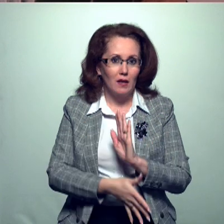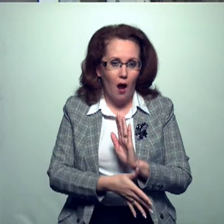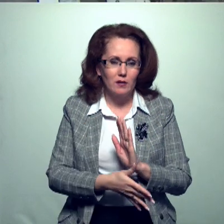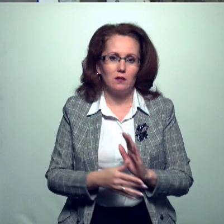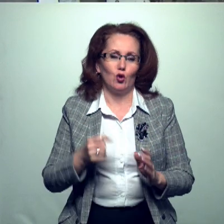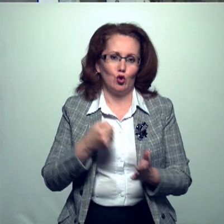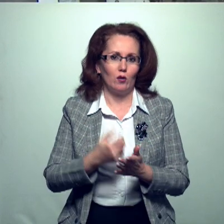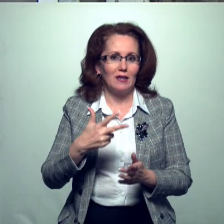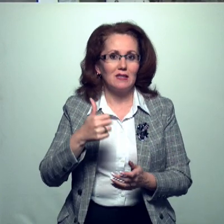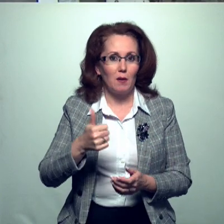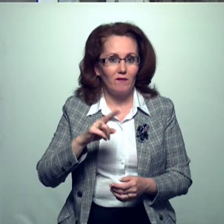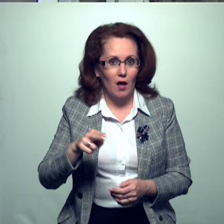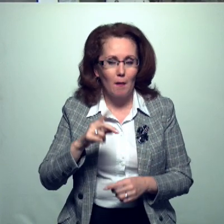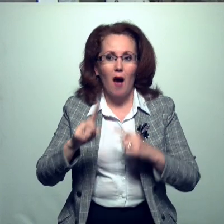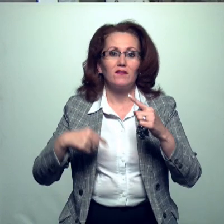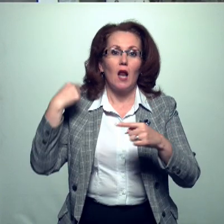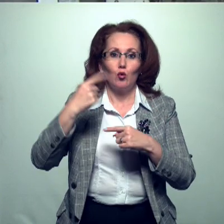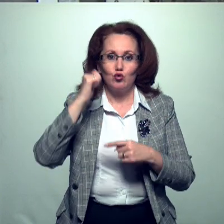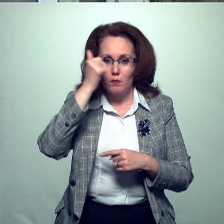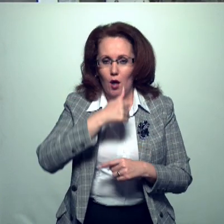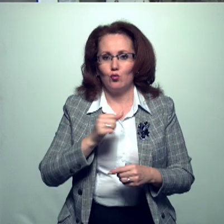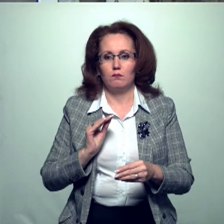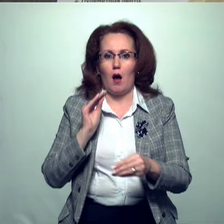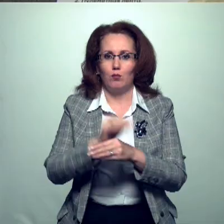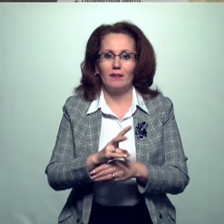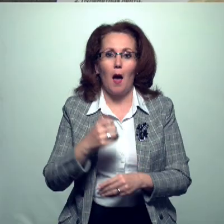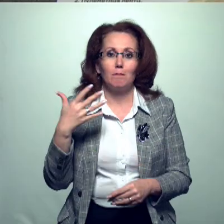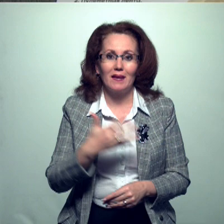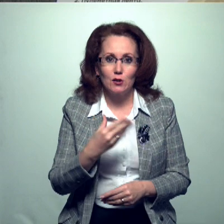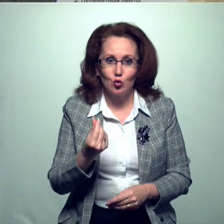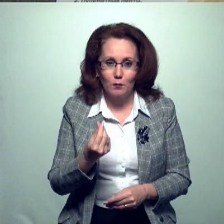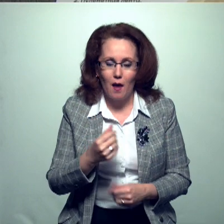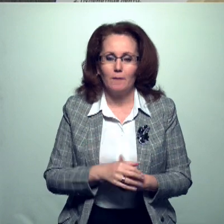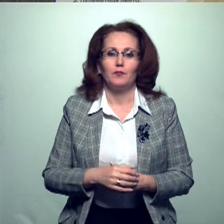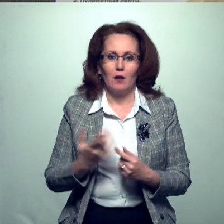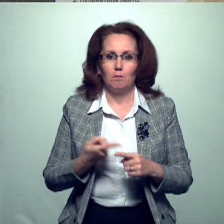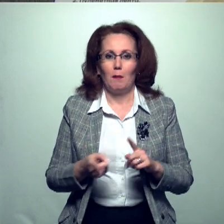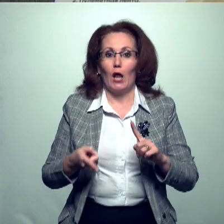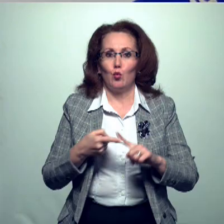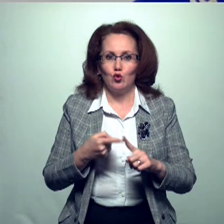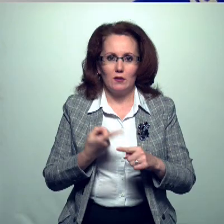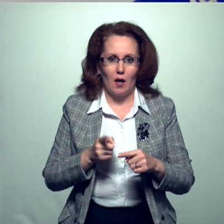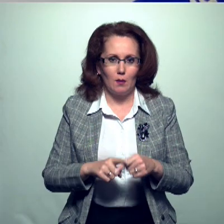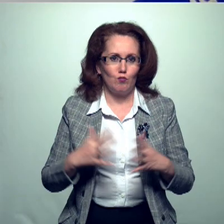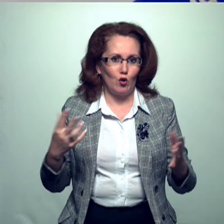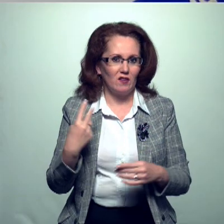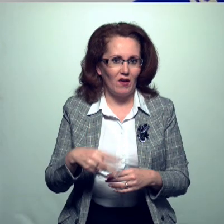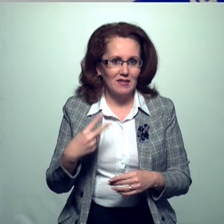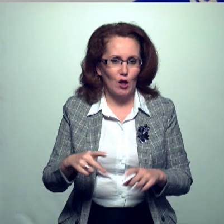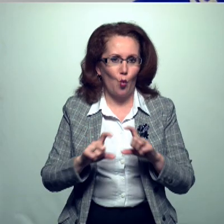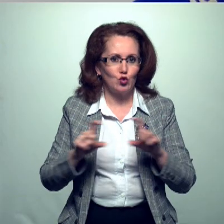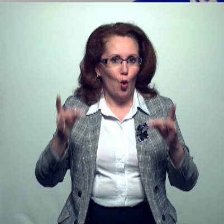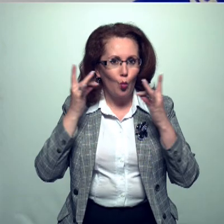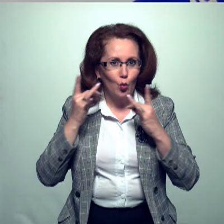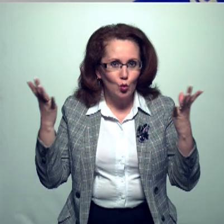году карту пополнят на 5000 рублей. В республике к проекту уже подключились более 20 учреждений культуры. В Удмуртской